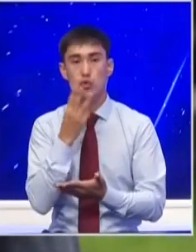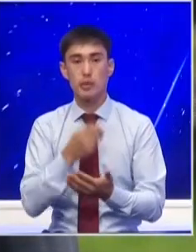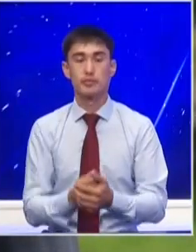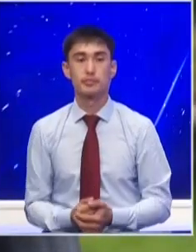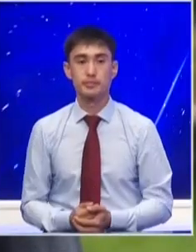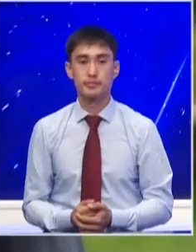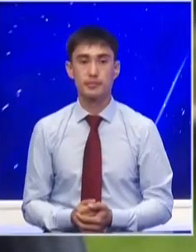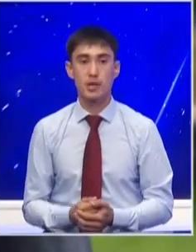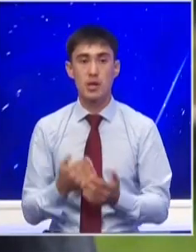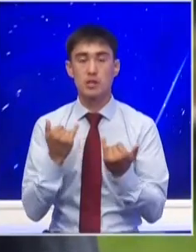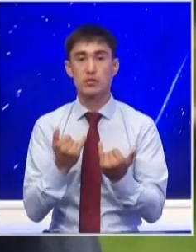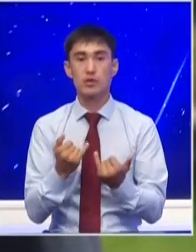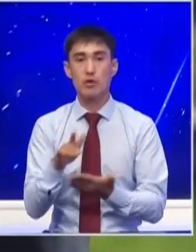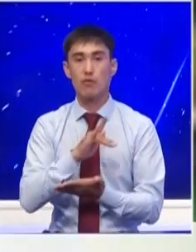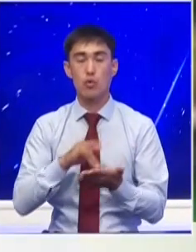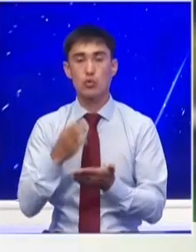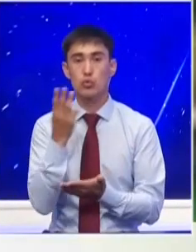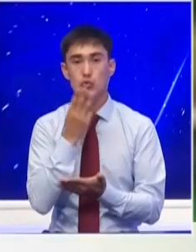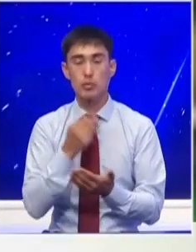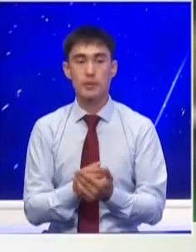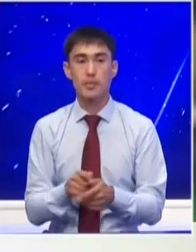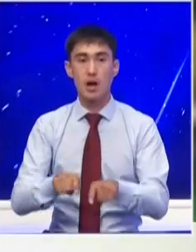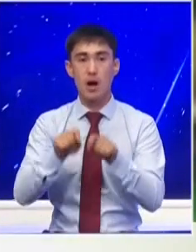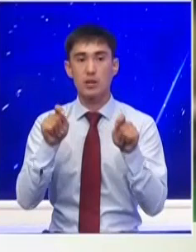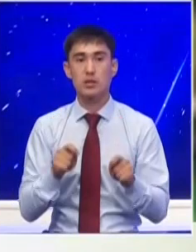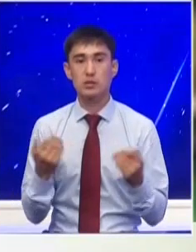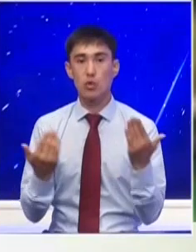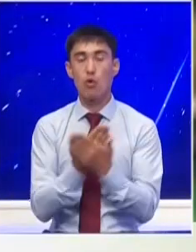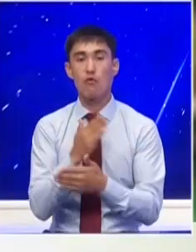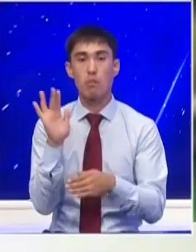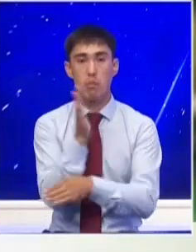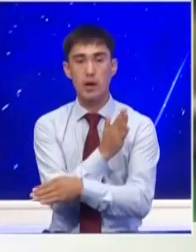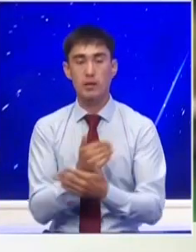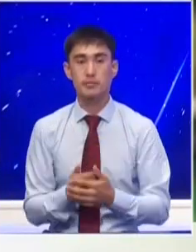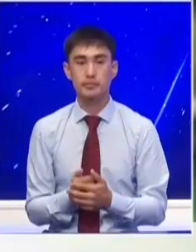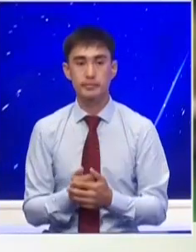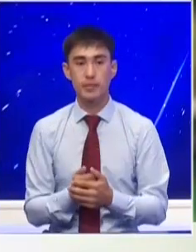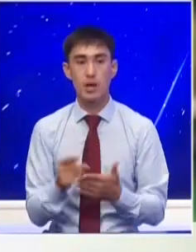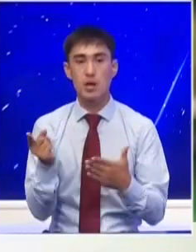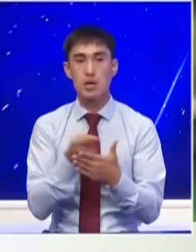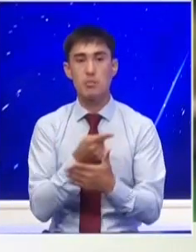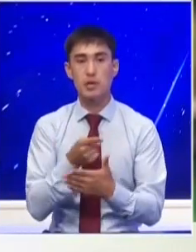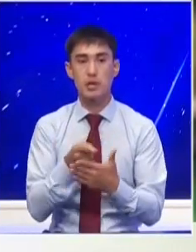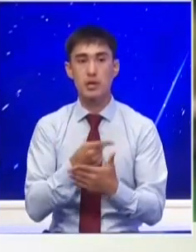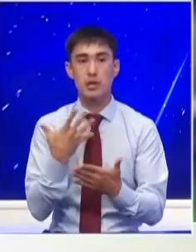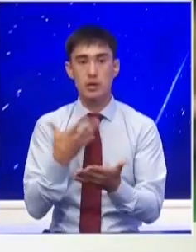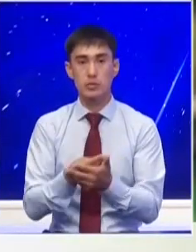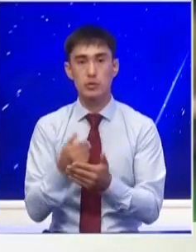Сегодня в городе Уштобе открылся вот современный парк имени